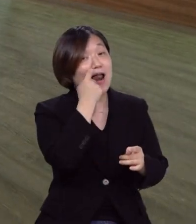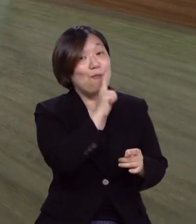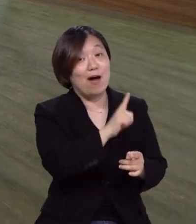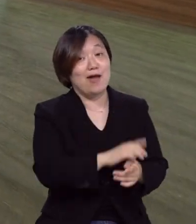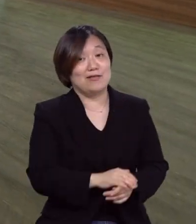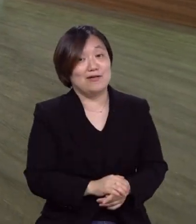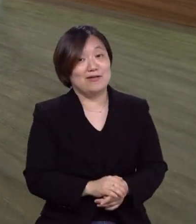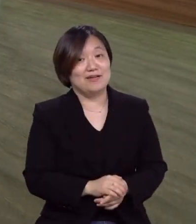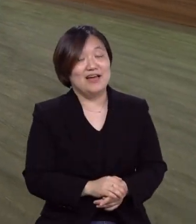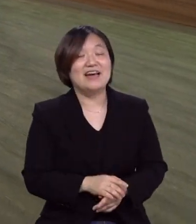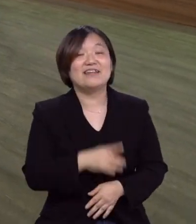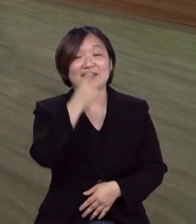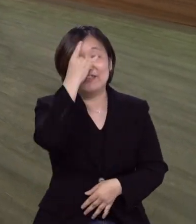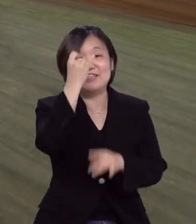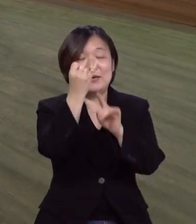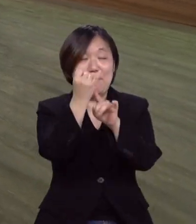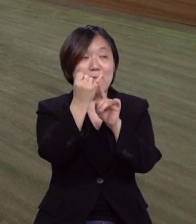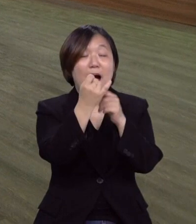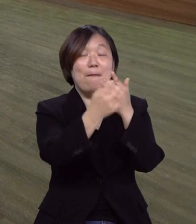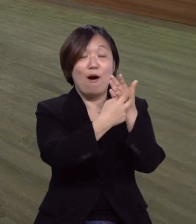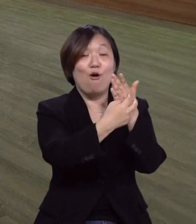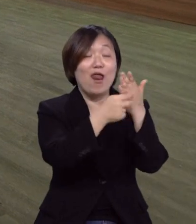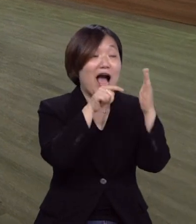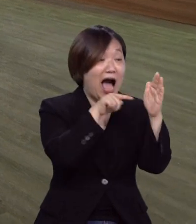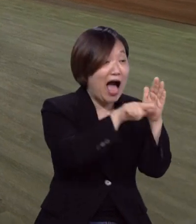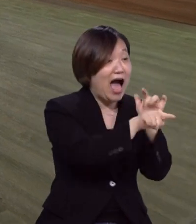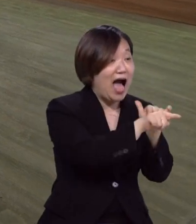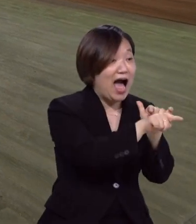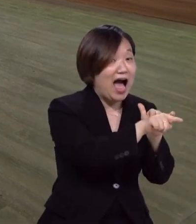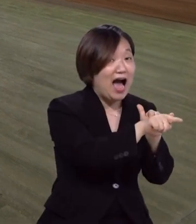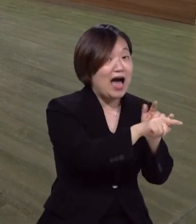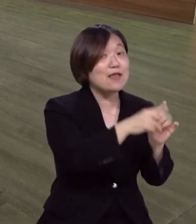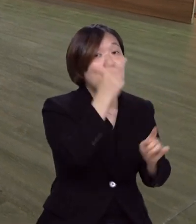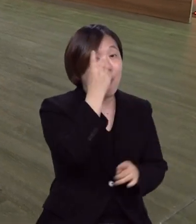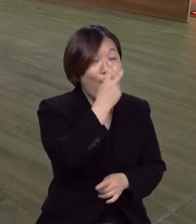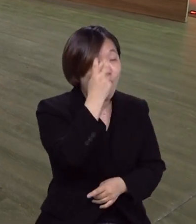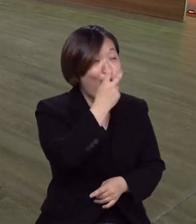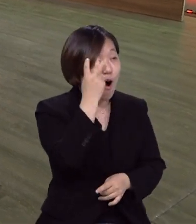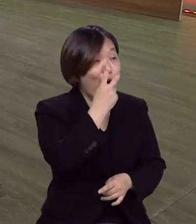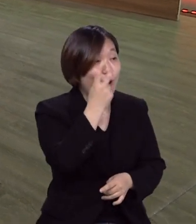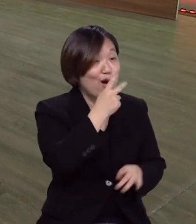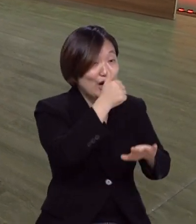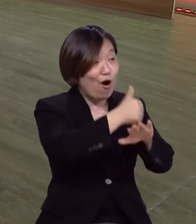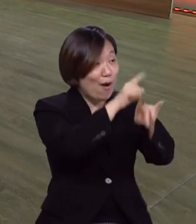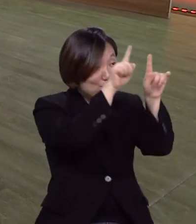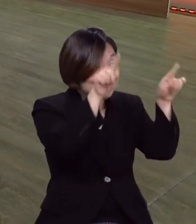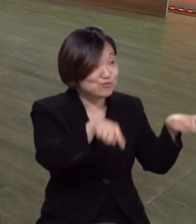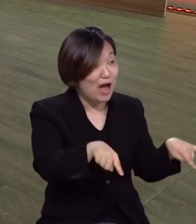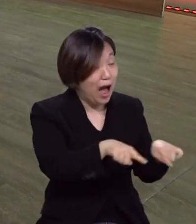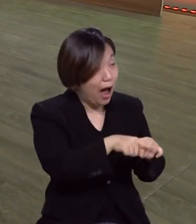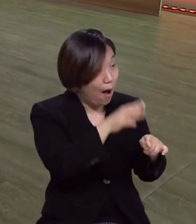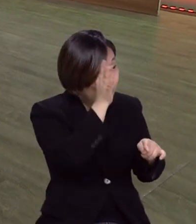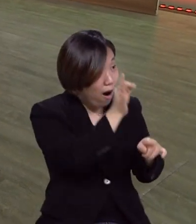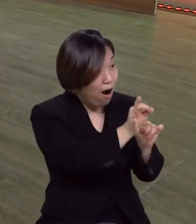병원에 가셨겠죠 그래서 진단서를 딱 이제 끊는데